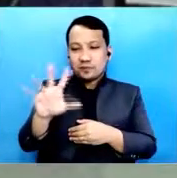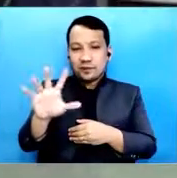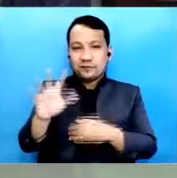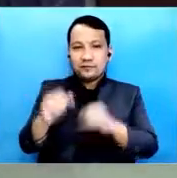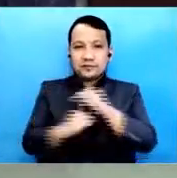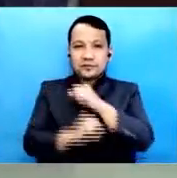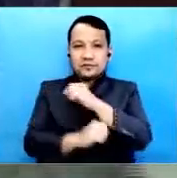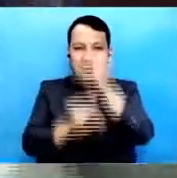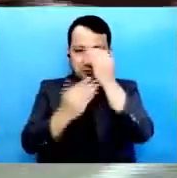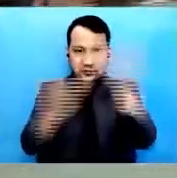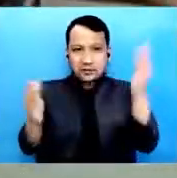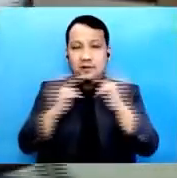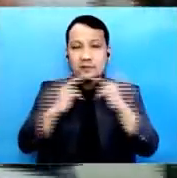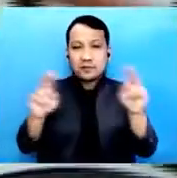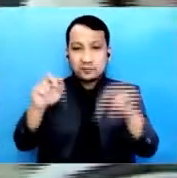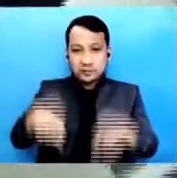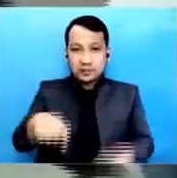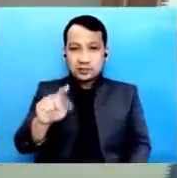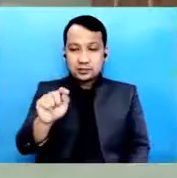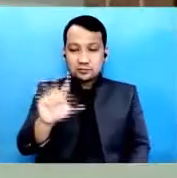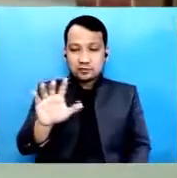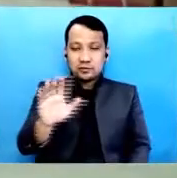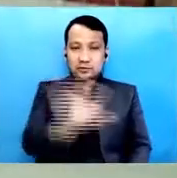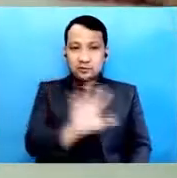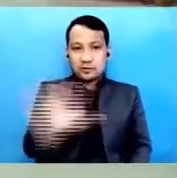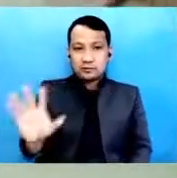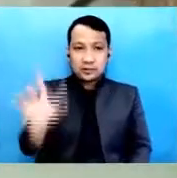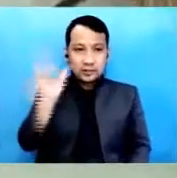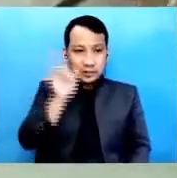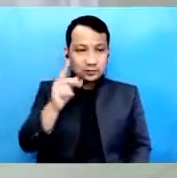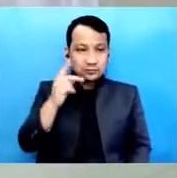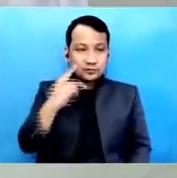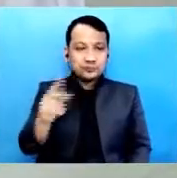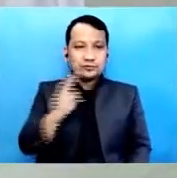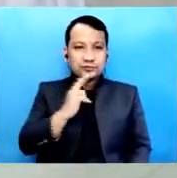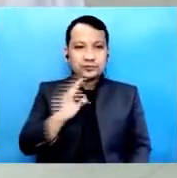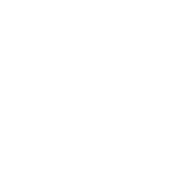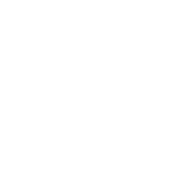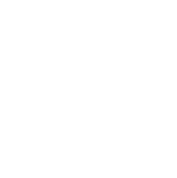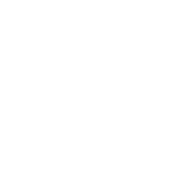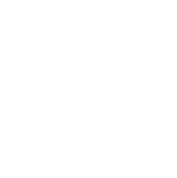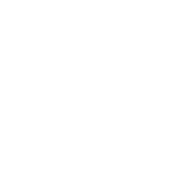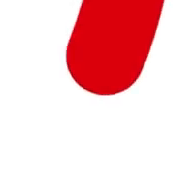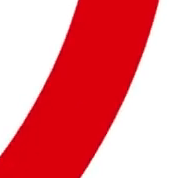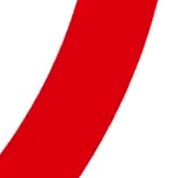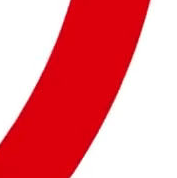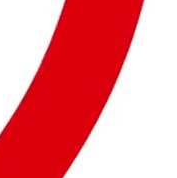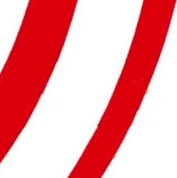Nagbabalita mula sa frontline, Laila Pangilinan, News 5.